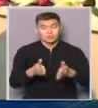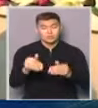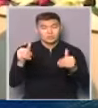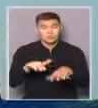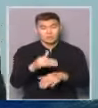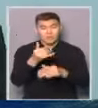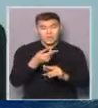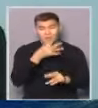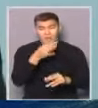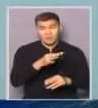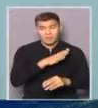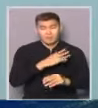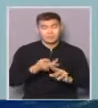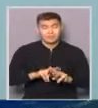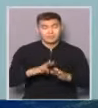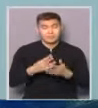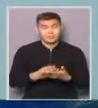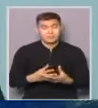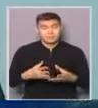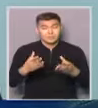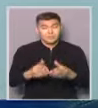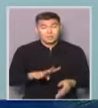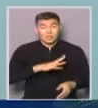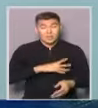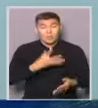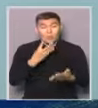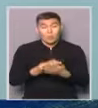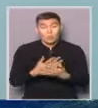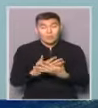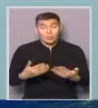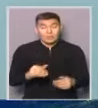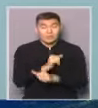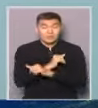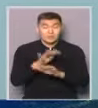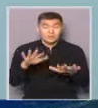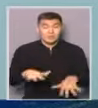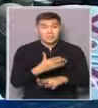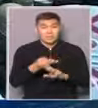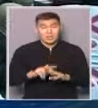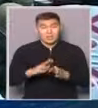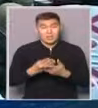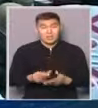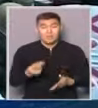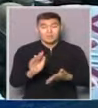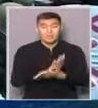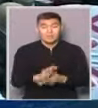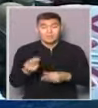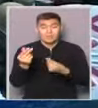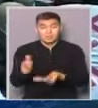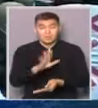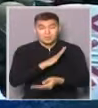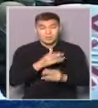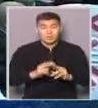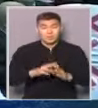шешімі табылса деген орамды ойын ортаға салды. Ардагерлер өз тарапынан демалыс орындарына жолдама беру қарастырылса деген пікір